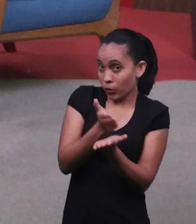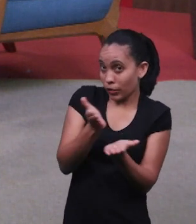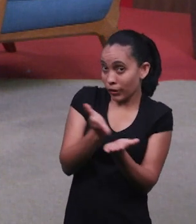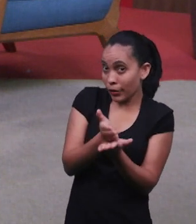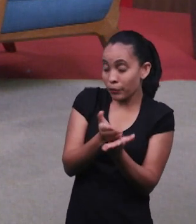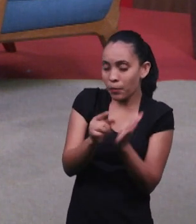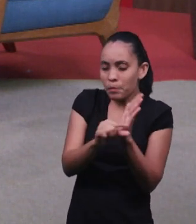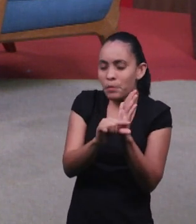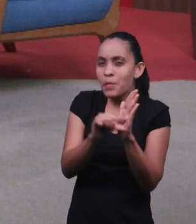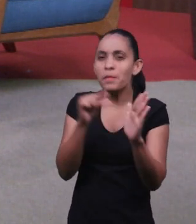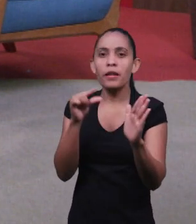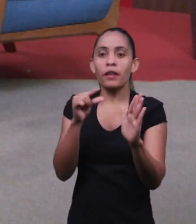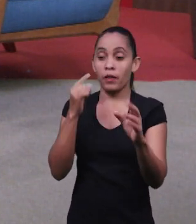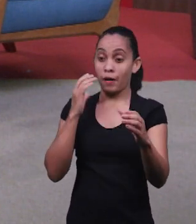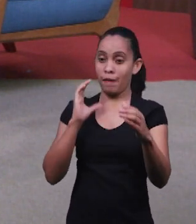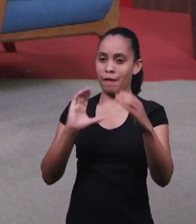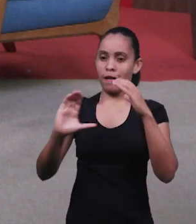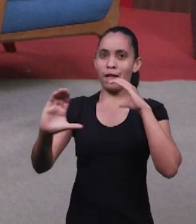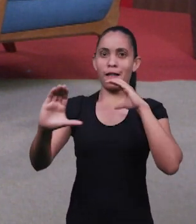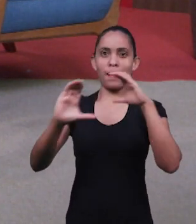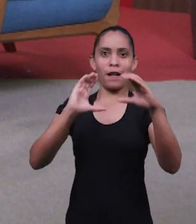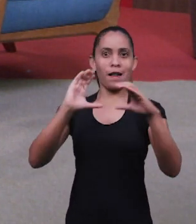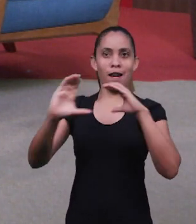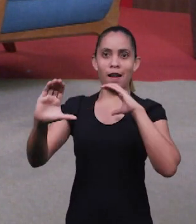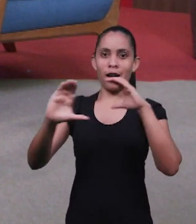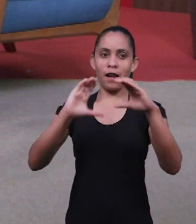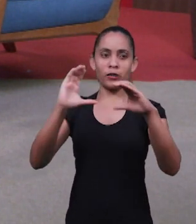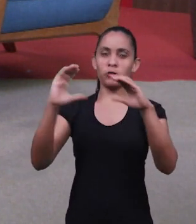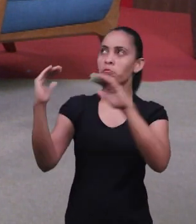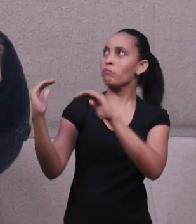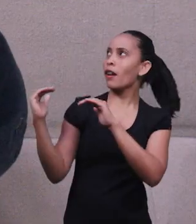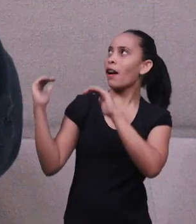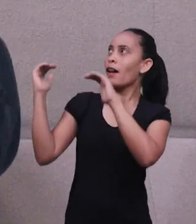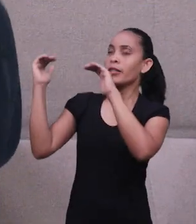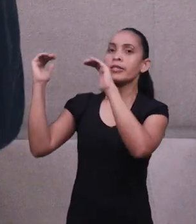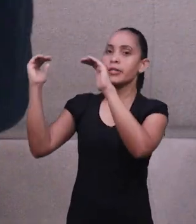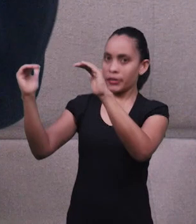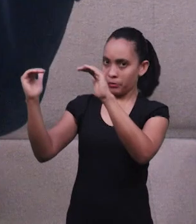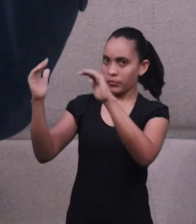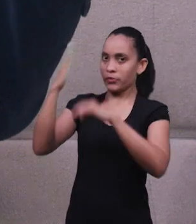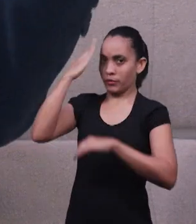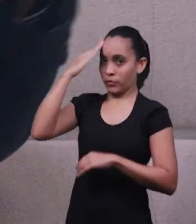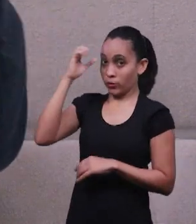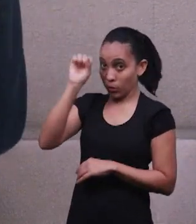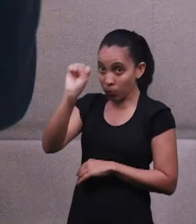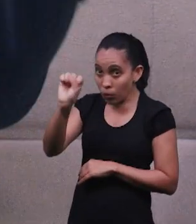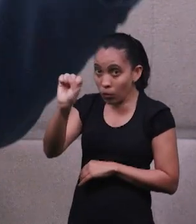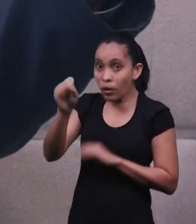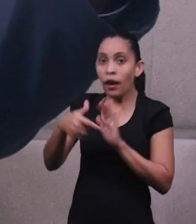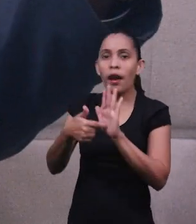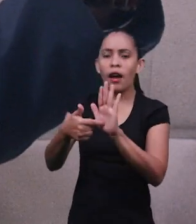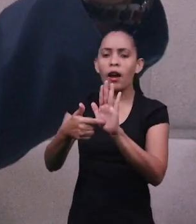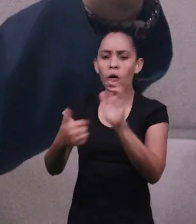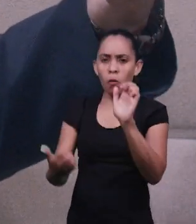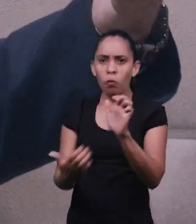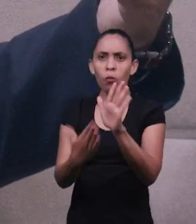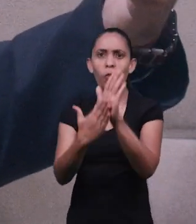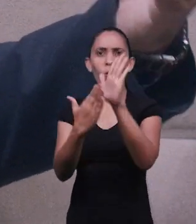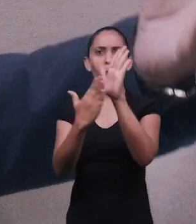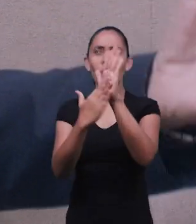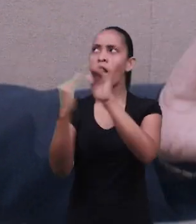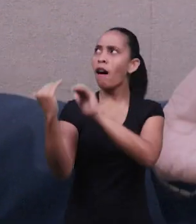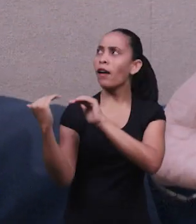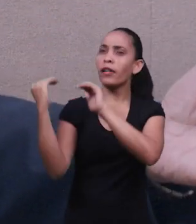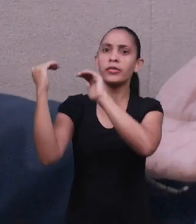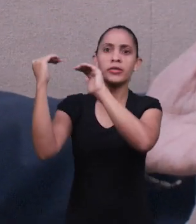expression du livre, c'est Cantique des Cantiques, qui est de Salomon. Donc, c'est la louange des louanges.